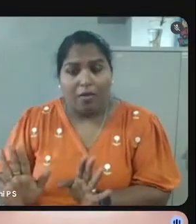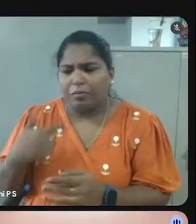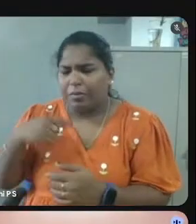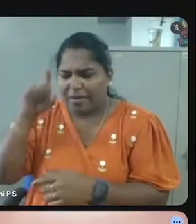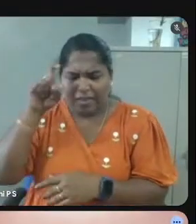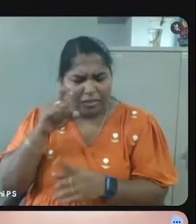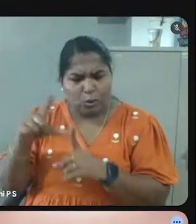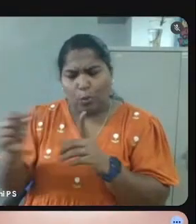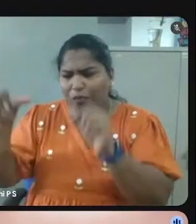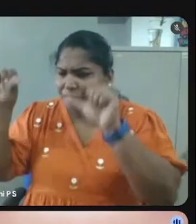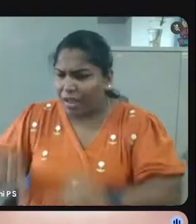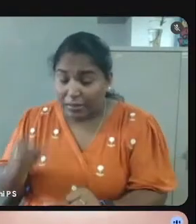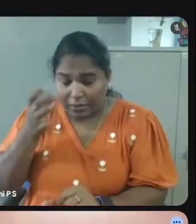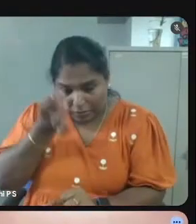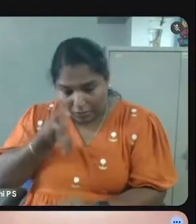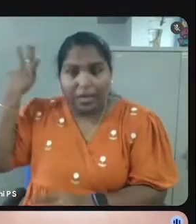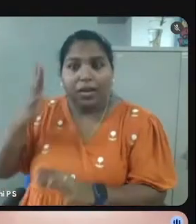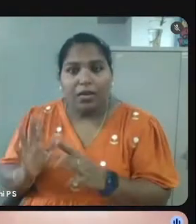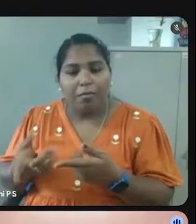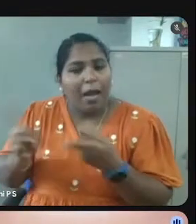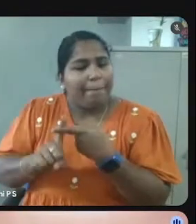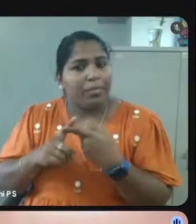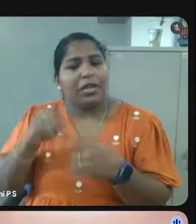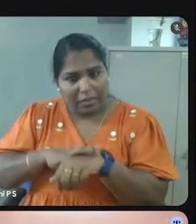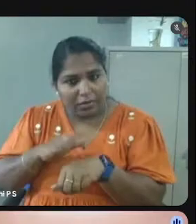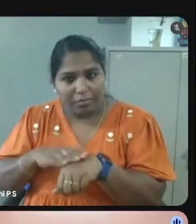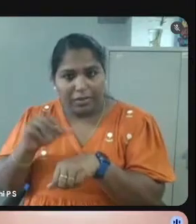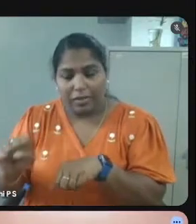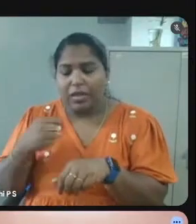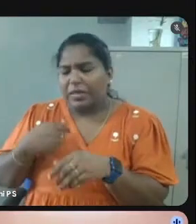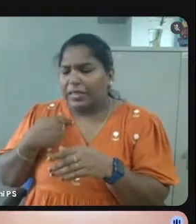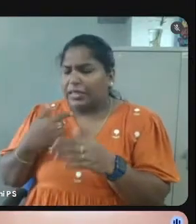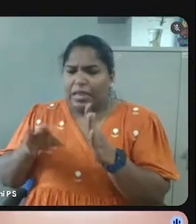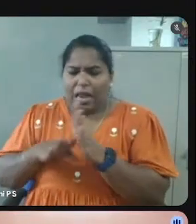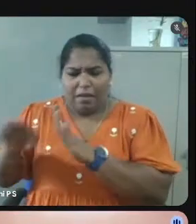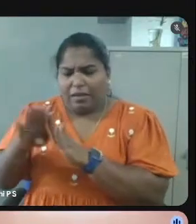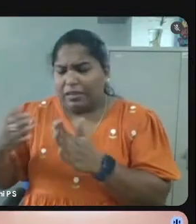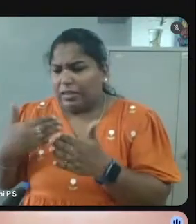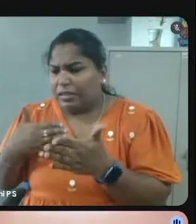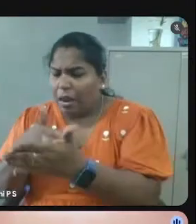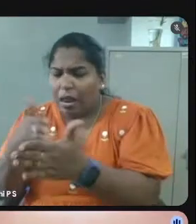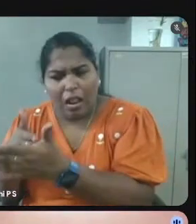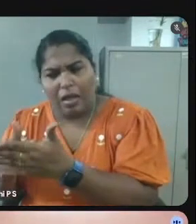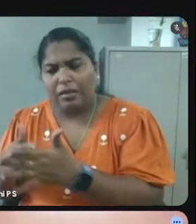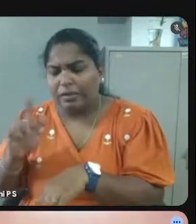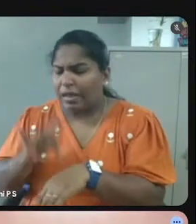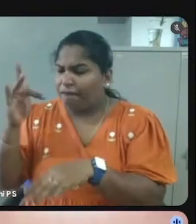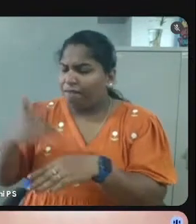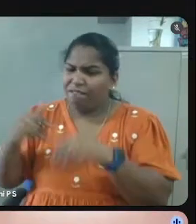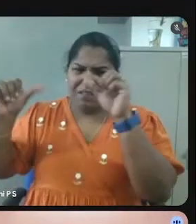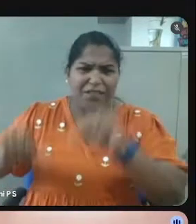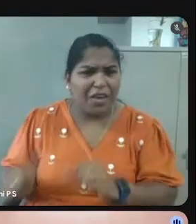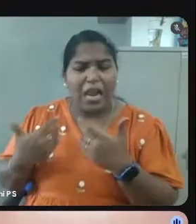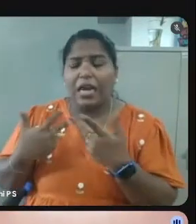ആക്ടിവിറ്റി ചെയ്യാൻ പാടില്ല, ഇത് സ്റ്റേജിൽ ഞാൻ സ്റ്റക്കായി, ഇതിൽ എനിക്ക് സെൻസസിലെ ഇഷ്യൂ ആയിട്ടുണ്ട്,